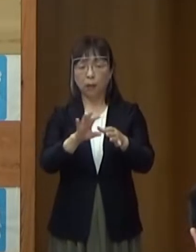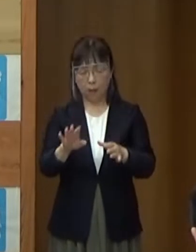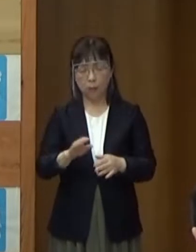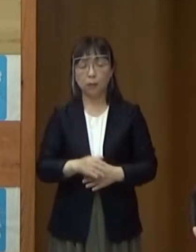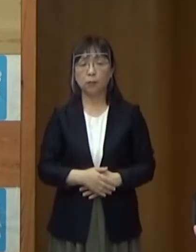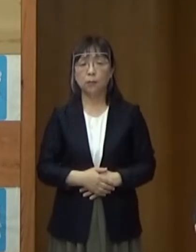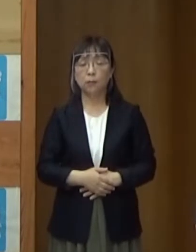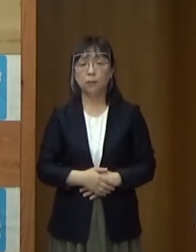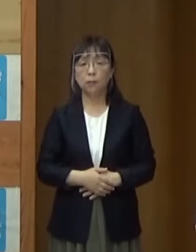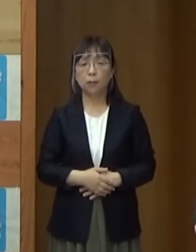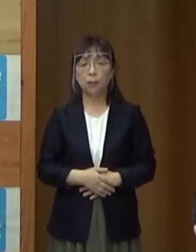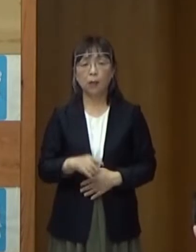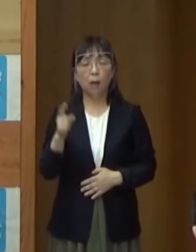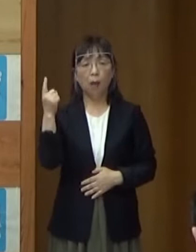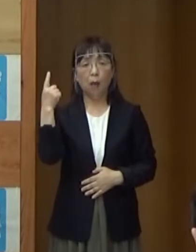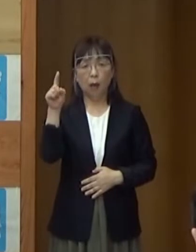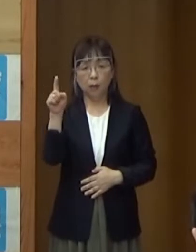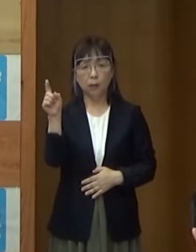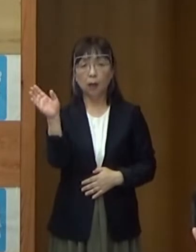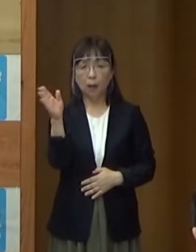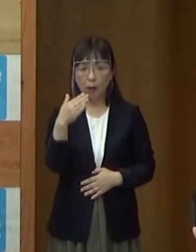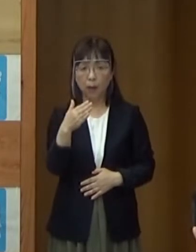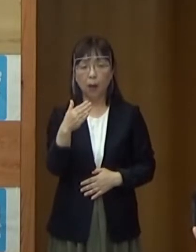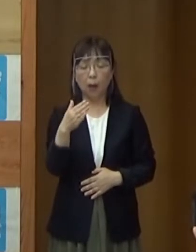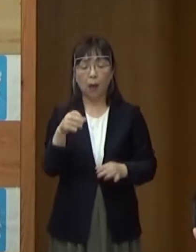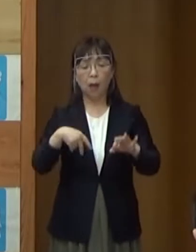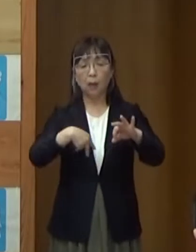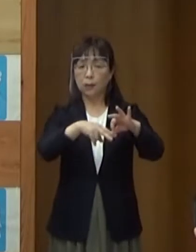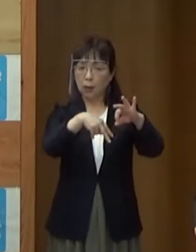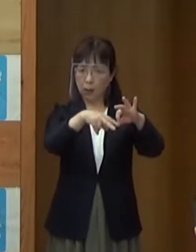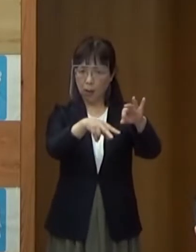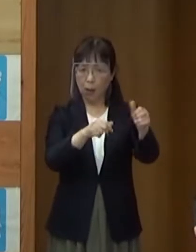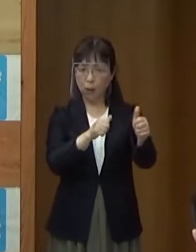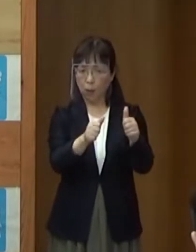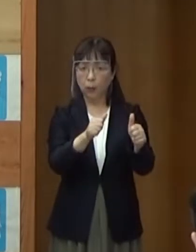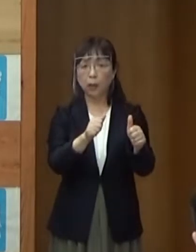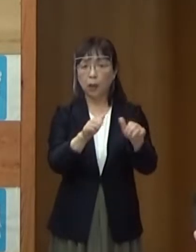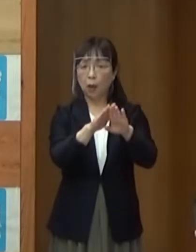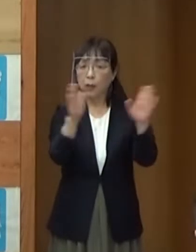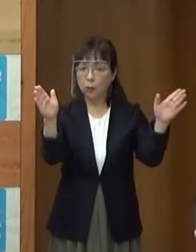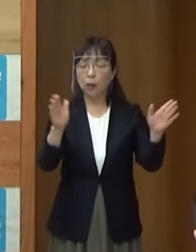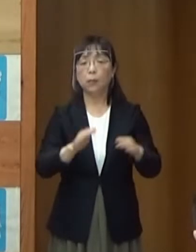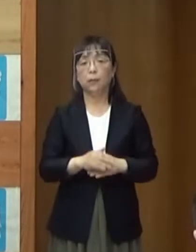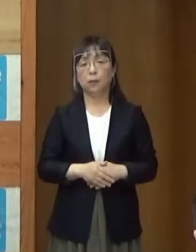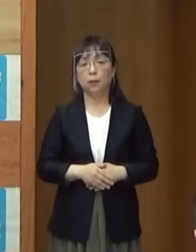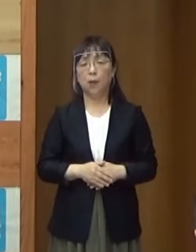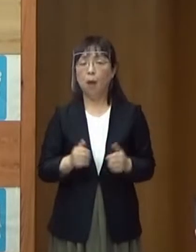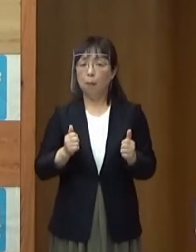。明日からですね、サッカー競技始まります。